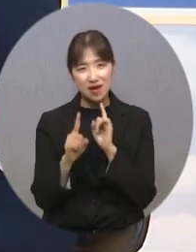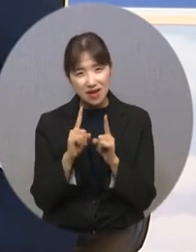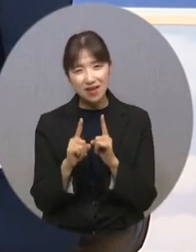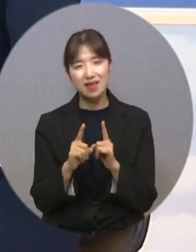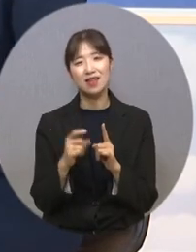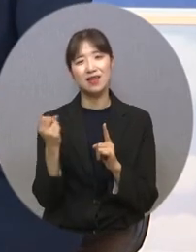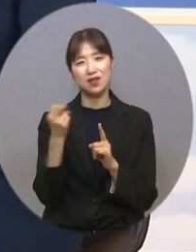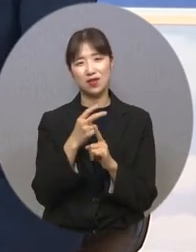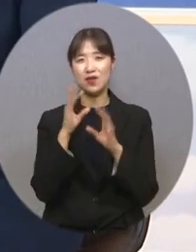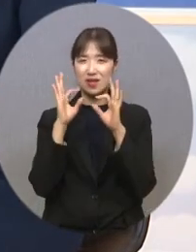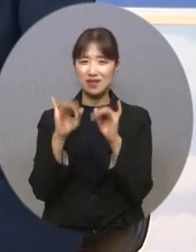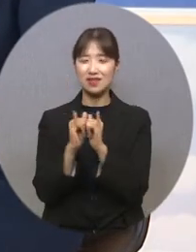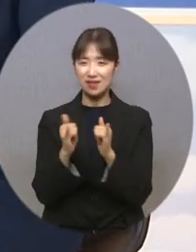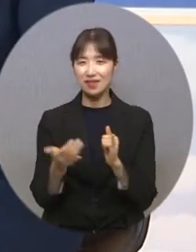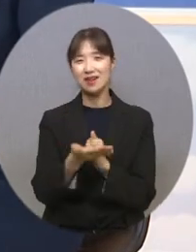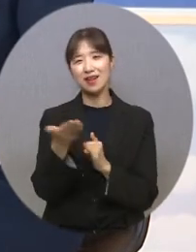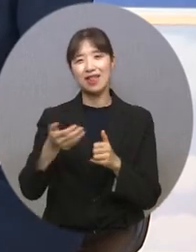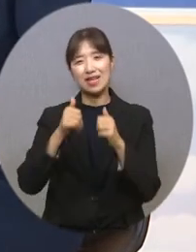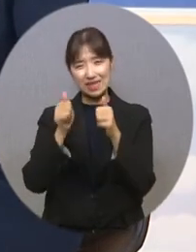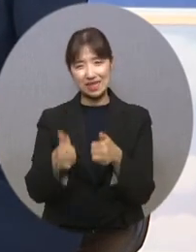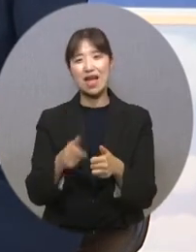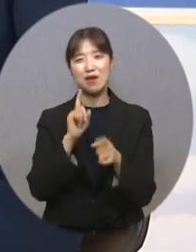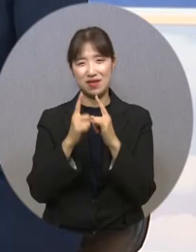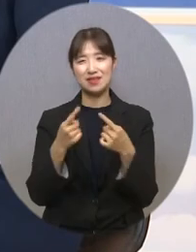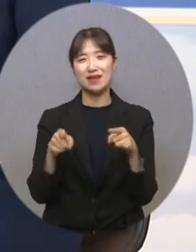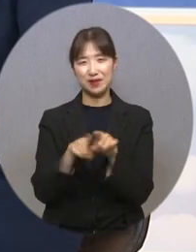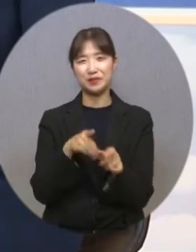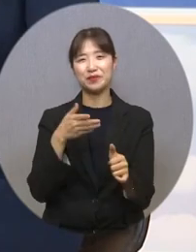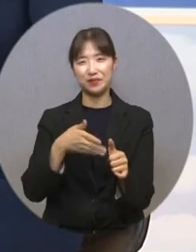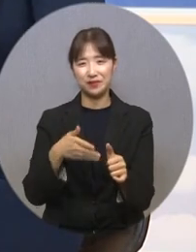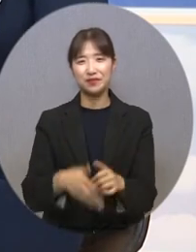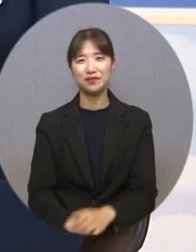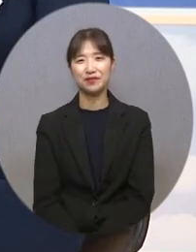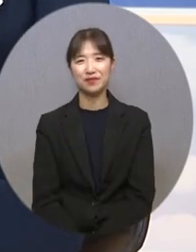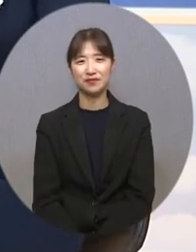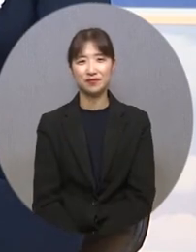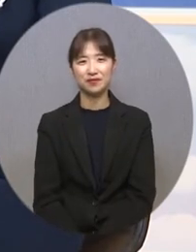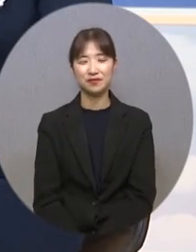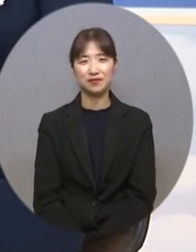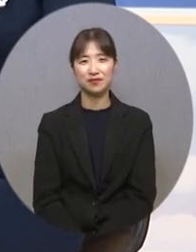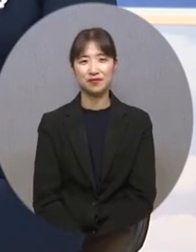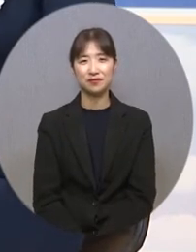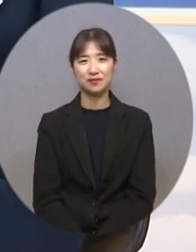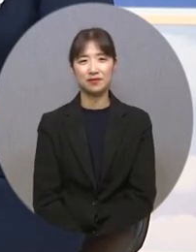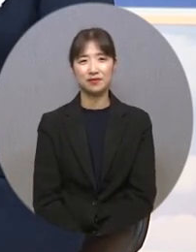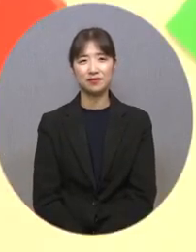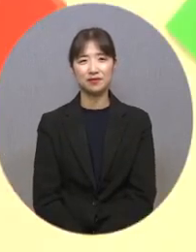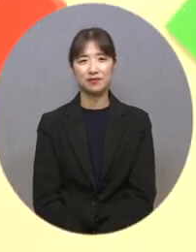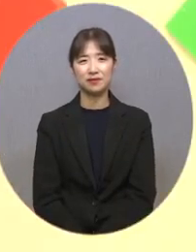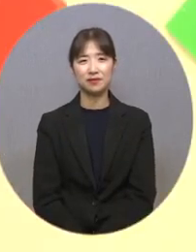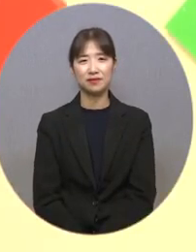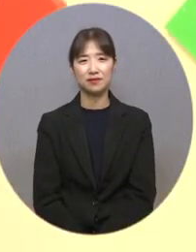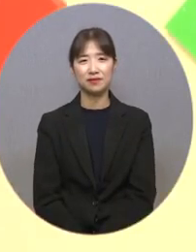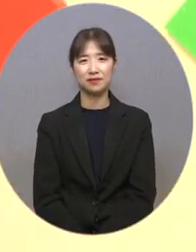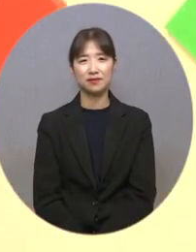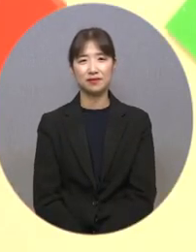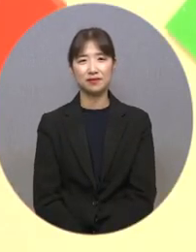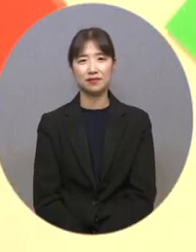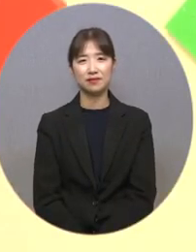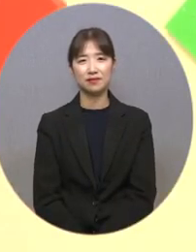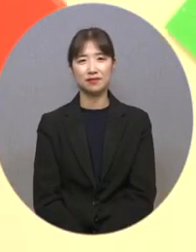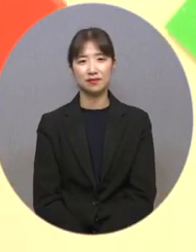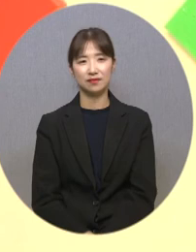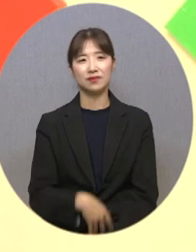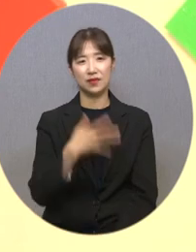말씀과 시청자 여러분께 인사 말씀도 함께 부탁드리겠습니다. 여기. 네. 네. 순천시